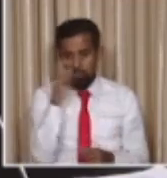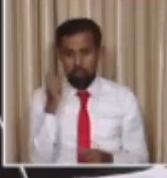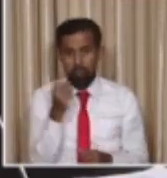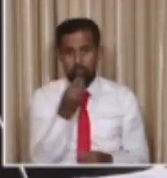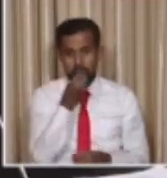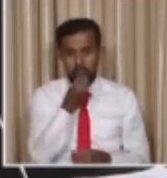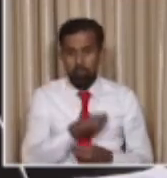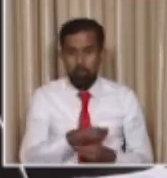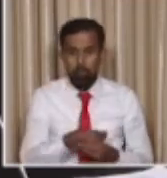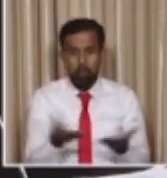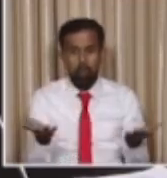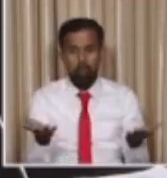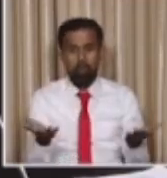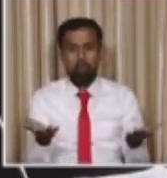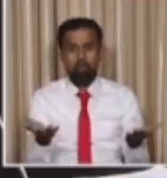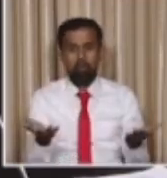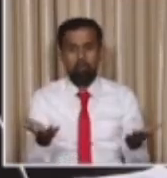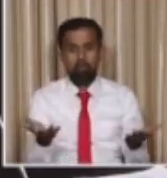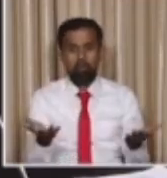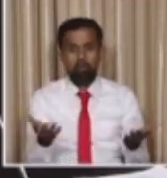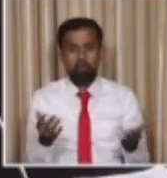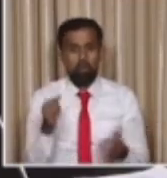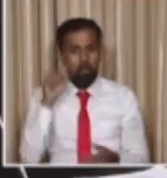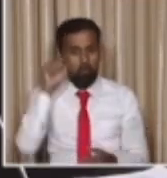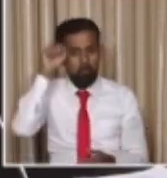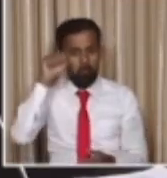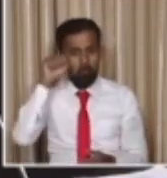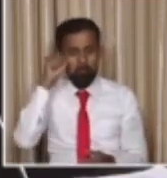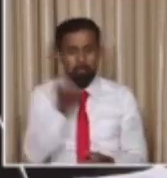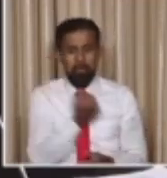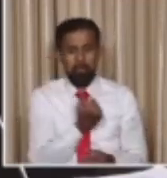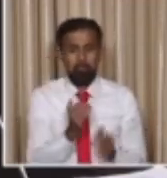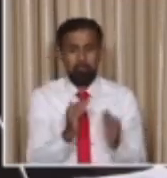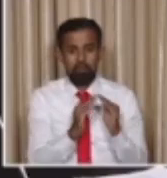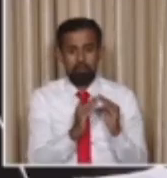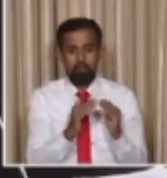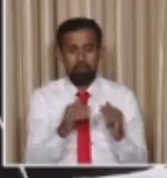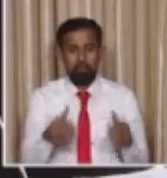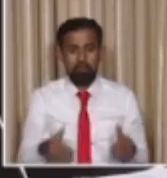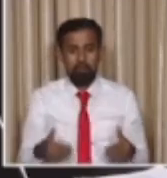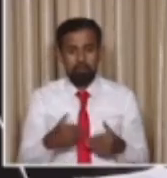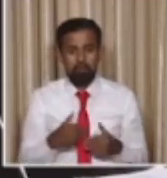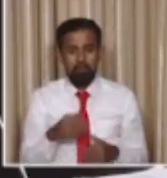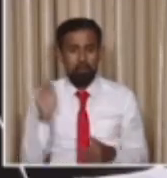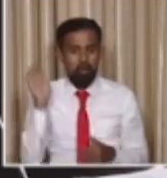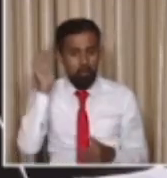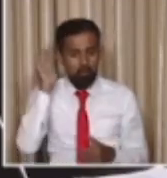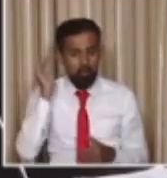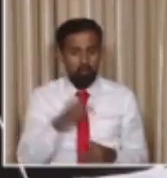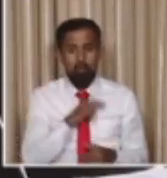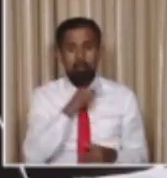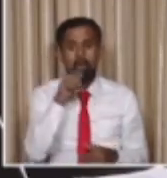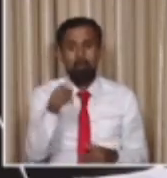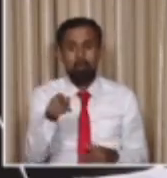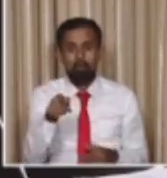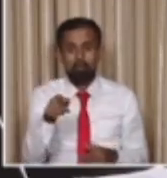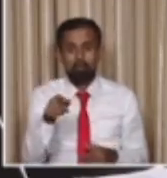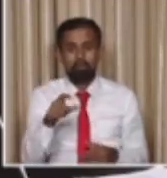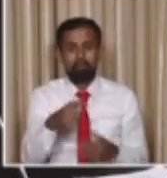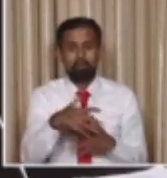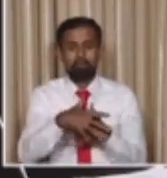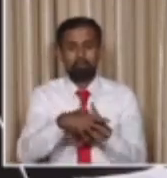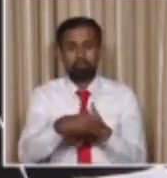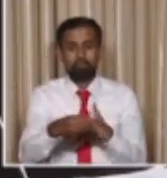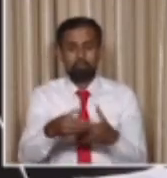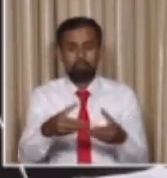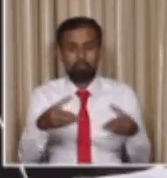දෙනවා මේ මාර්ගම අපේක්ෂා රෝහලට. අපිට අද වාර්තා වුණා එතෙන්ට ගියාම මේ ස්කෑන් යන්ත්‍ර අඩපණ